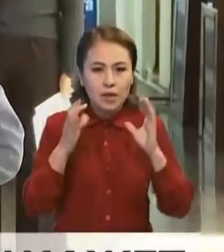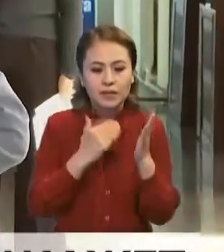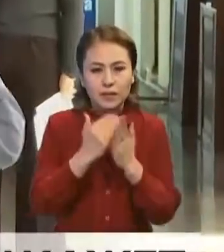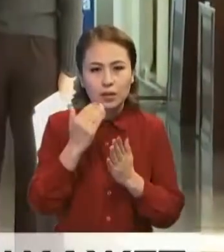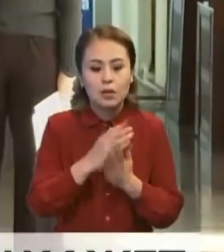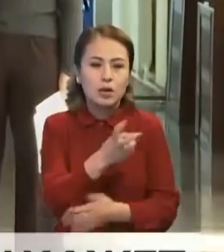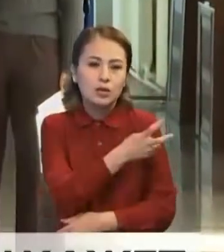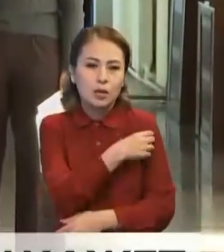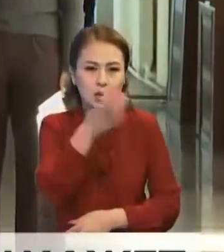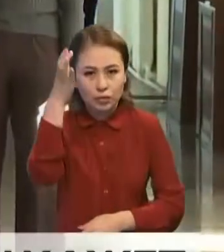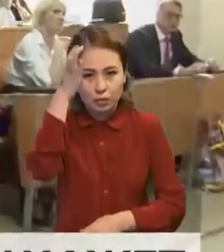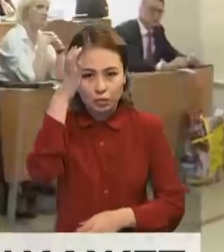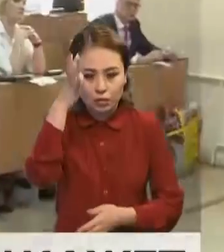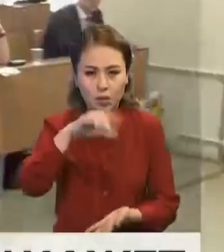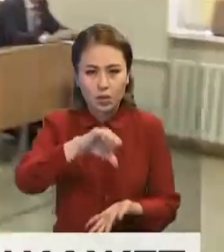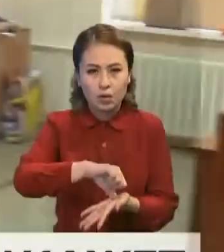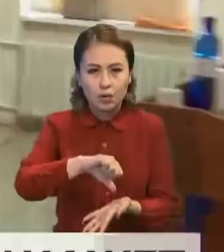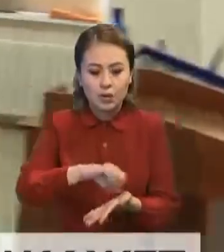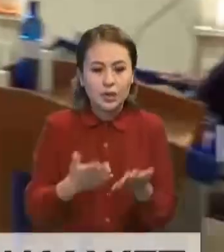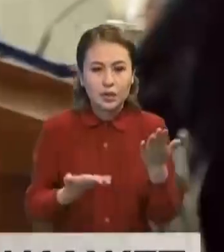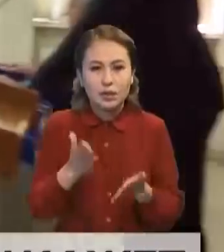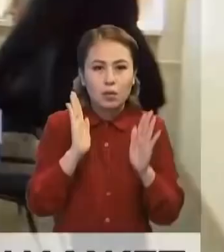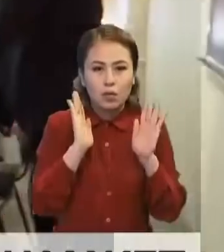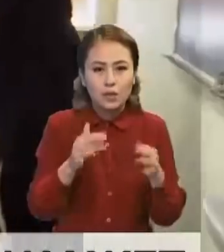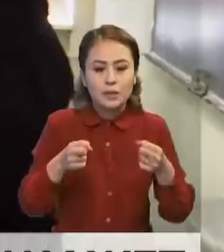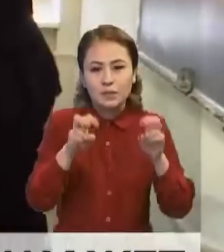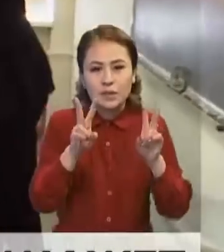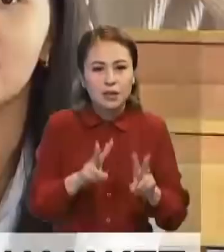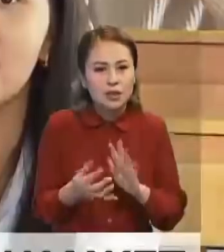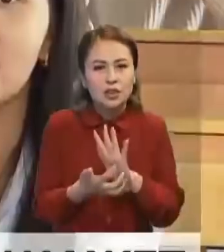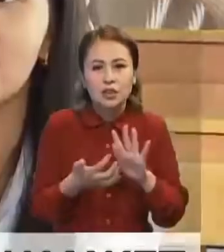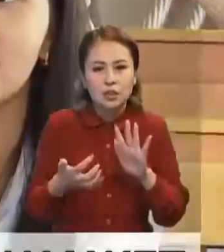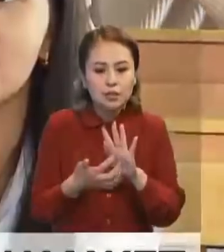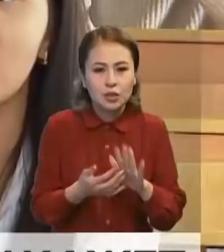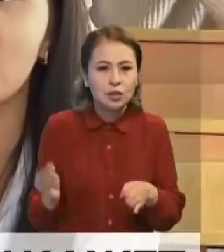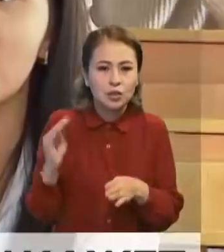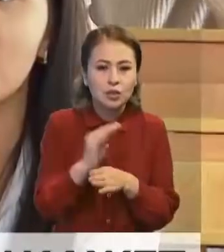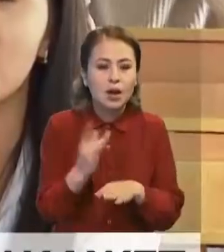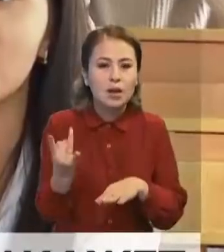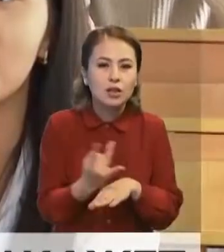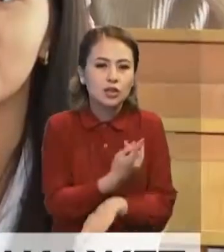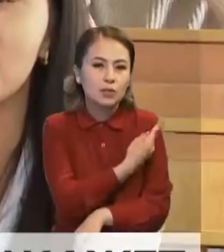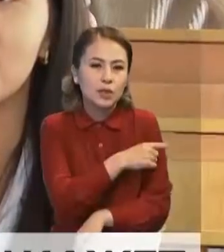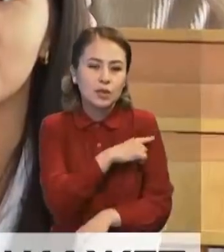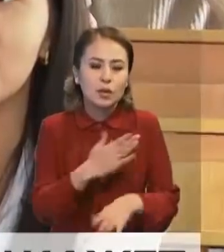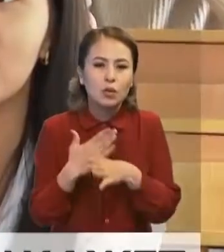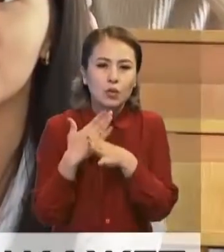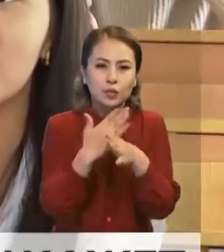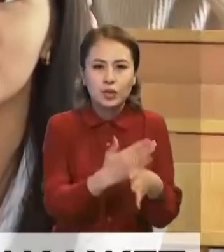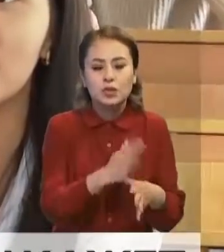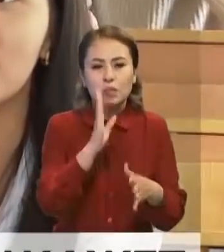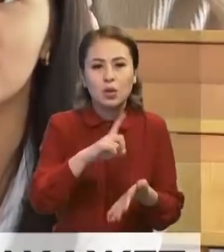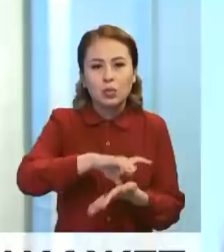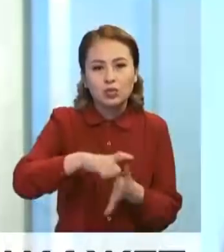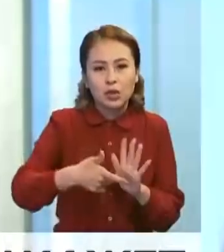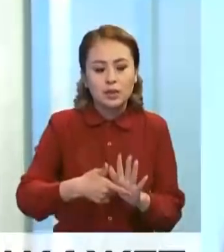докторантура және бар. Елде бірқатар жоғары оқу орны болса да, маман әлі жетпей жатыр. Әсіресе алғашқы медициналық көмек көрсететіндер,